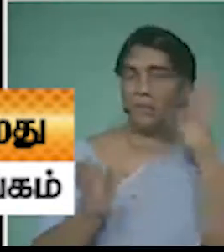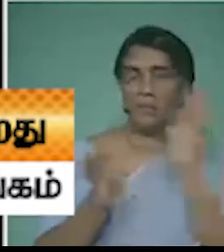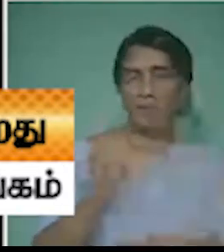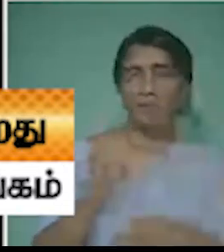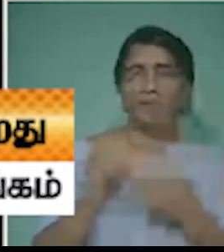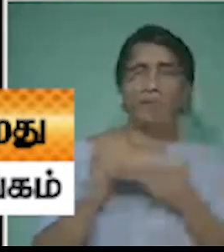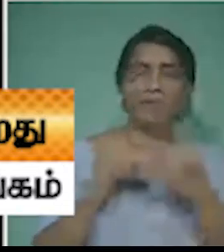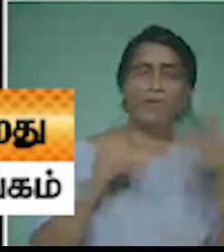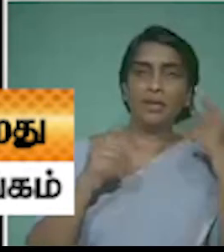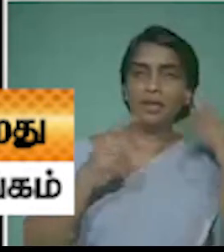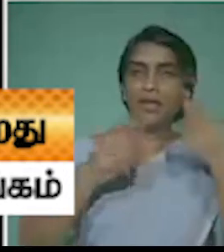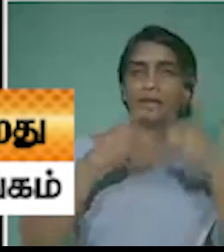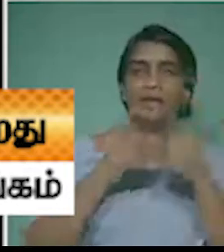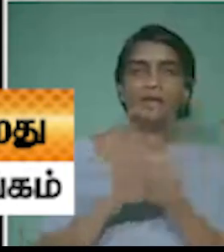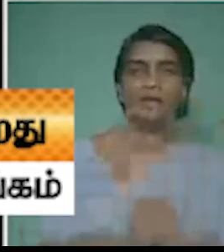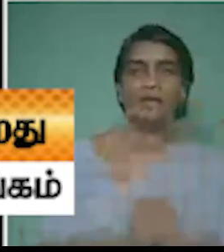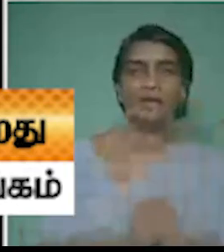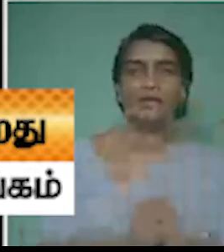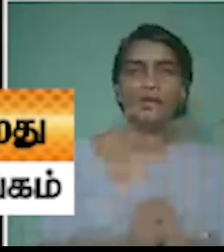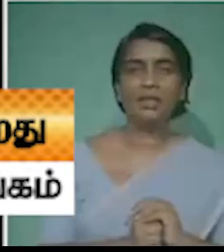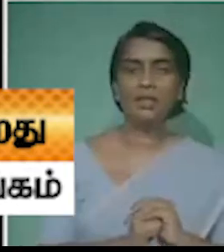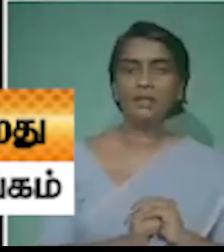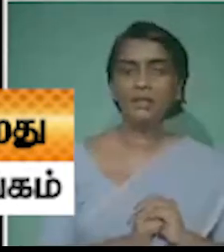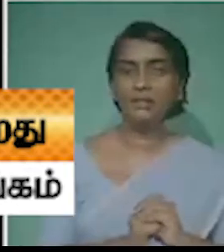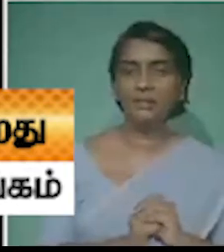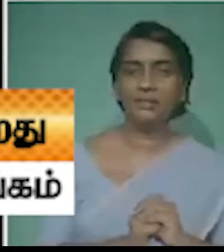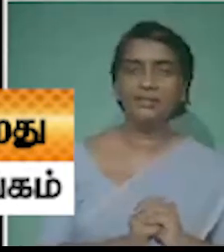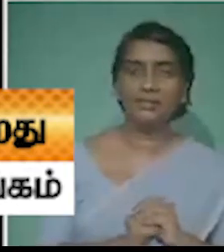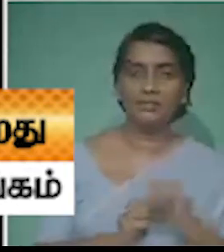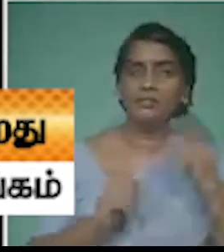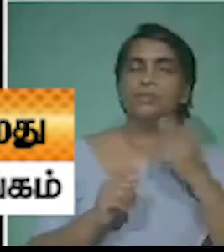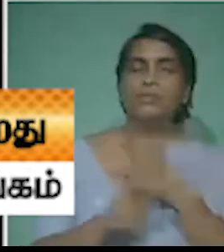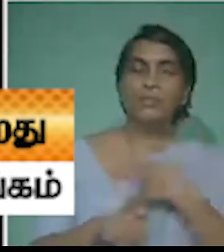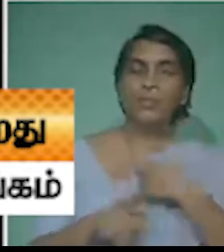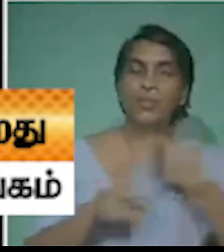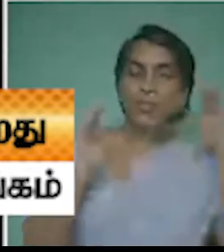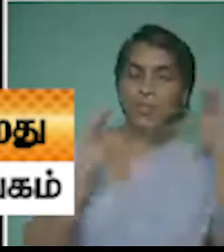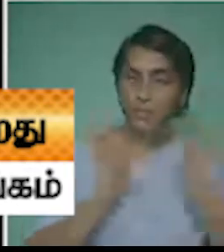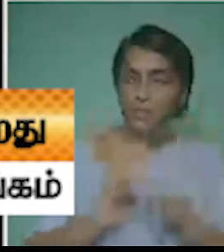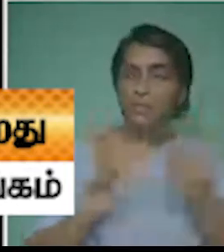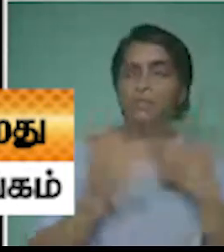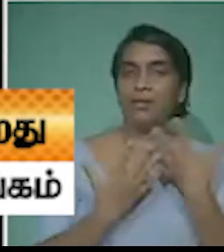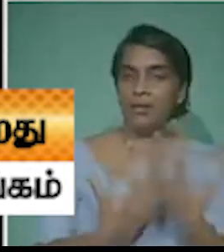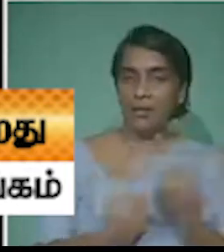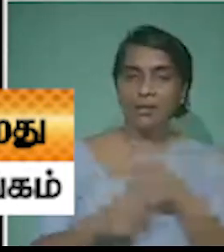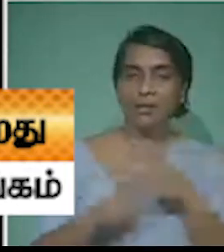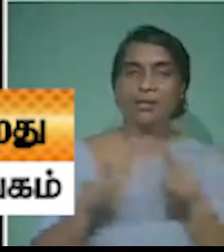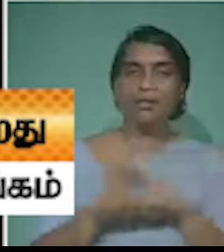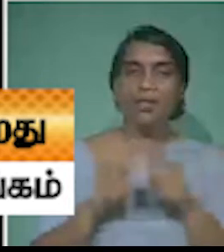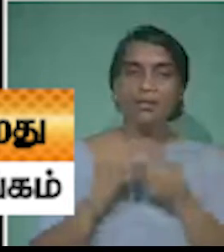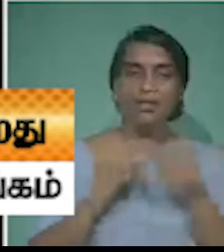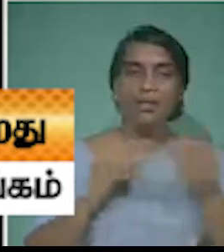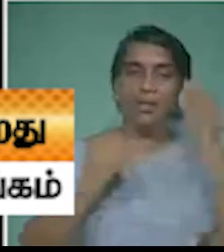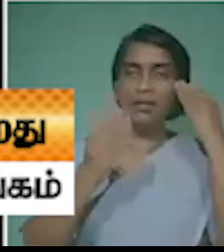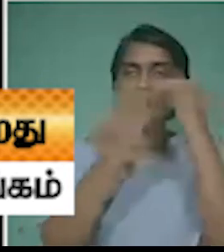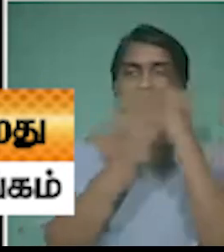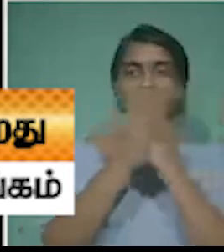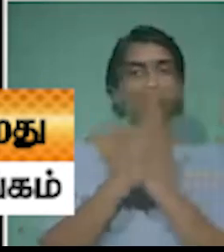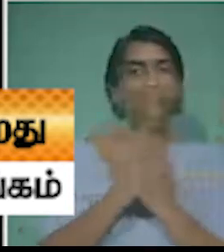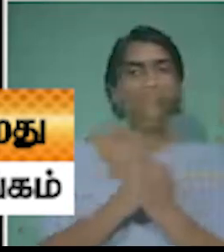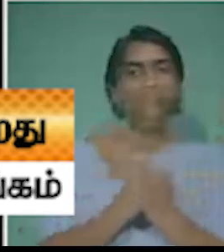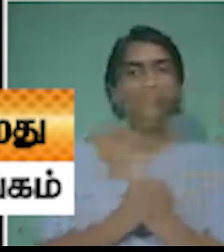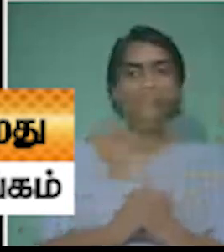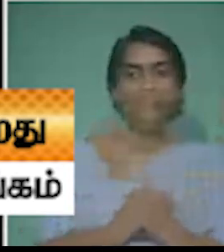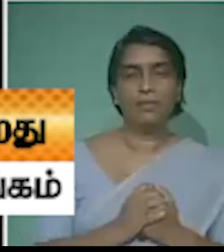வாக்கெடுப்புக்கு சென்றிருந்தால் அரசாங்கம் 3/2 பெரும்பான்மையை நிச்சயமாக இழந்திருக்கும். இந்த நிலையில் எதிர்க்கட்சிகளின் குறிப்பாக வடக்கு